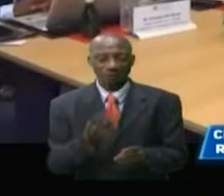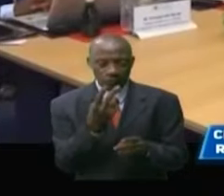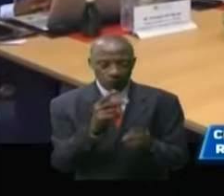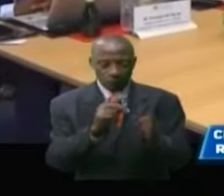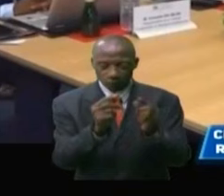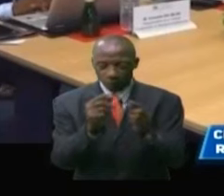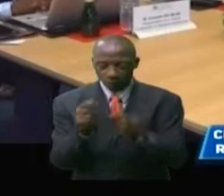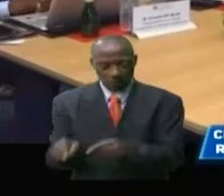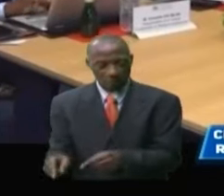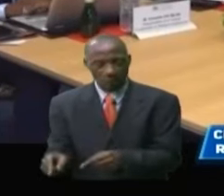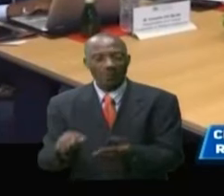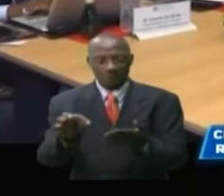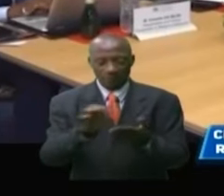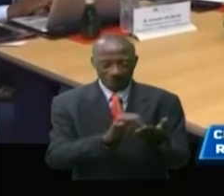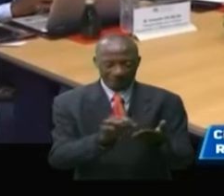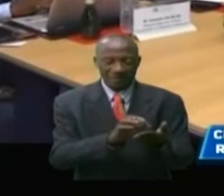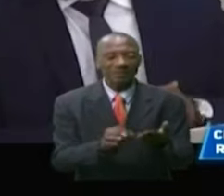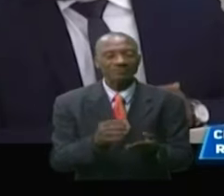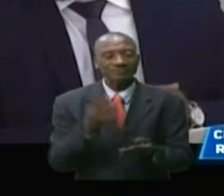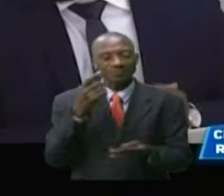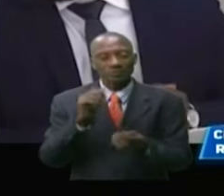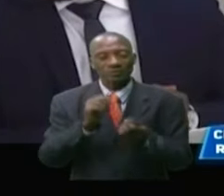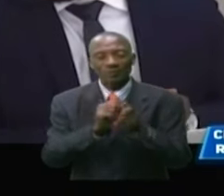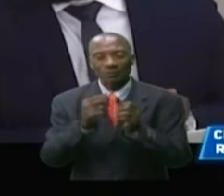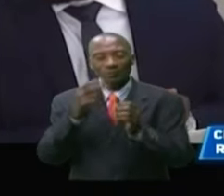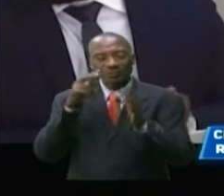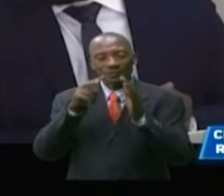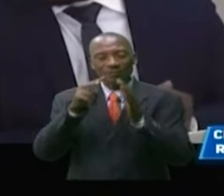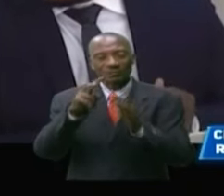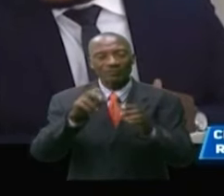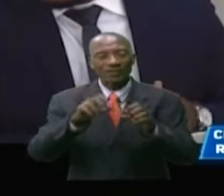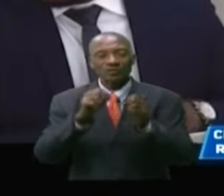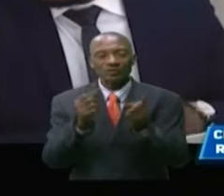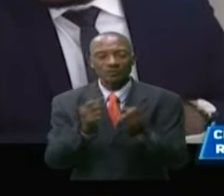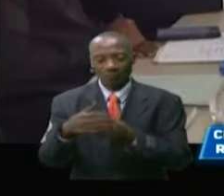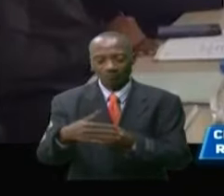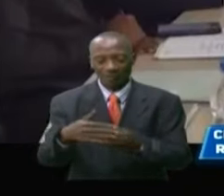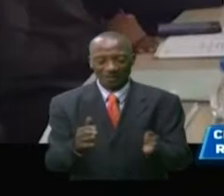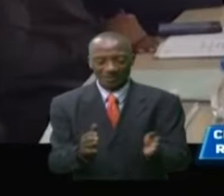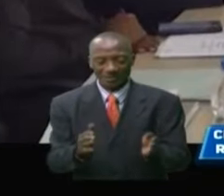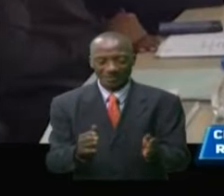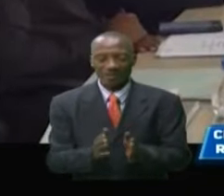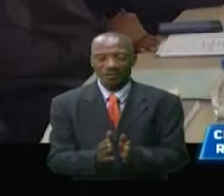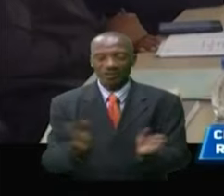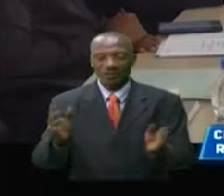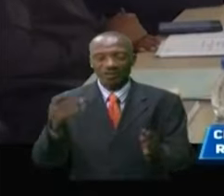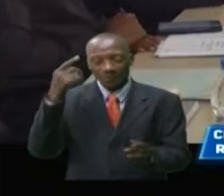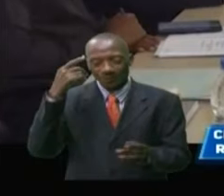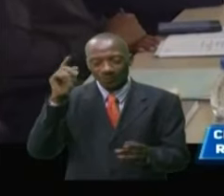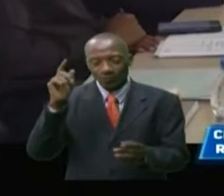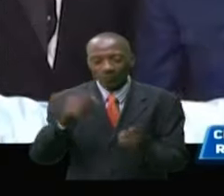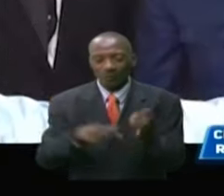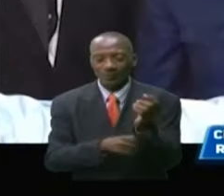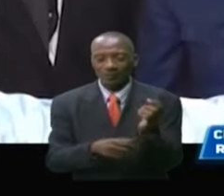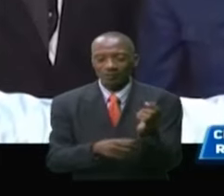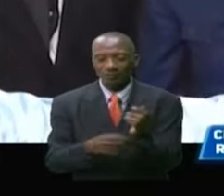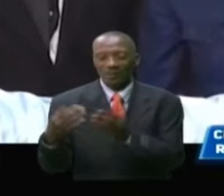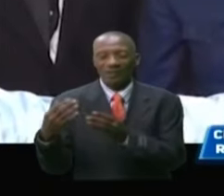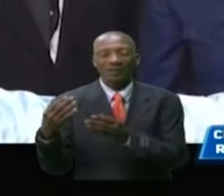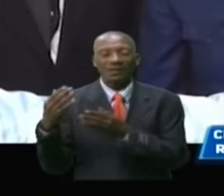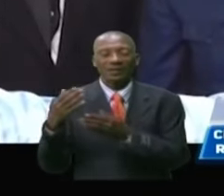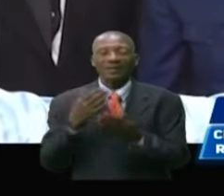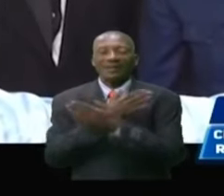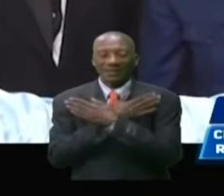Entendez, institution de prévoyance sociale, caisse générale de retraite des agents de l'État. Nous avons reçu des